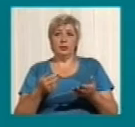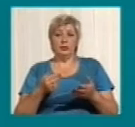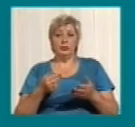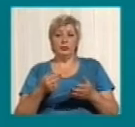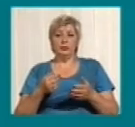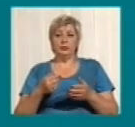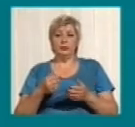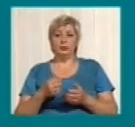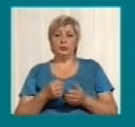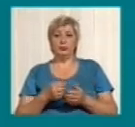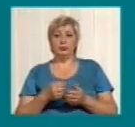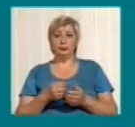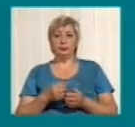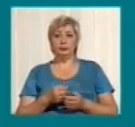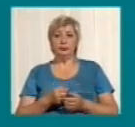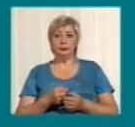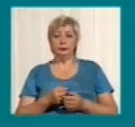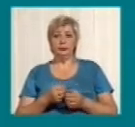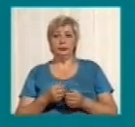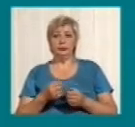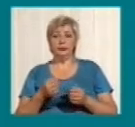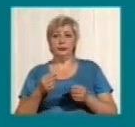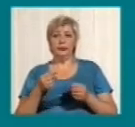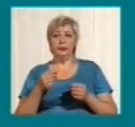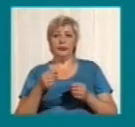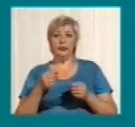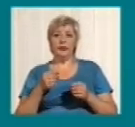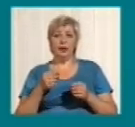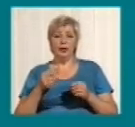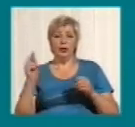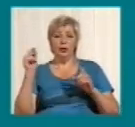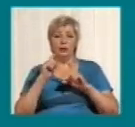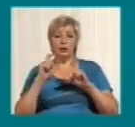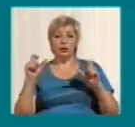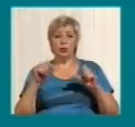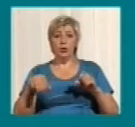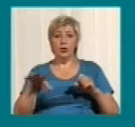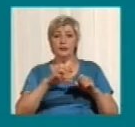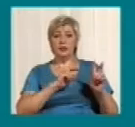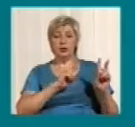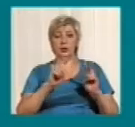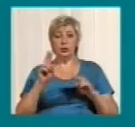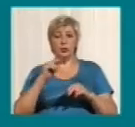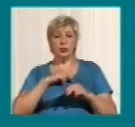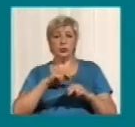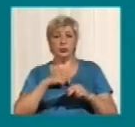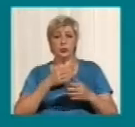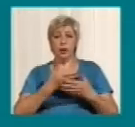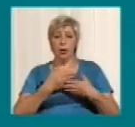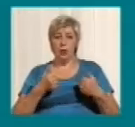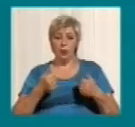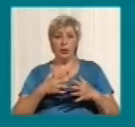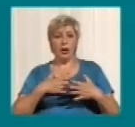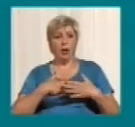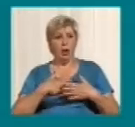вони з департаментом повинні були вирішувати. В школі ті, хто працюють, ми взагалі оптимісти по